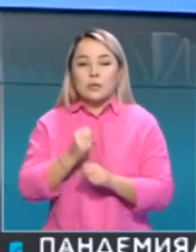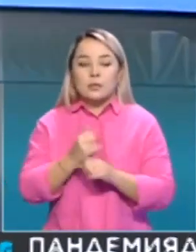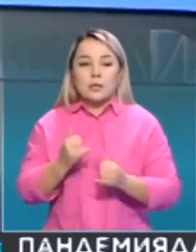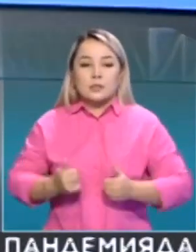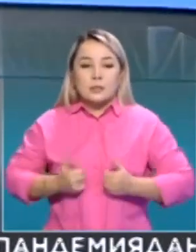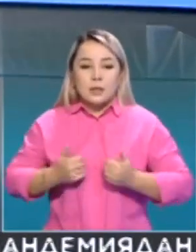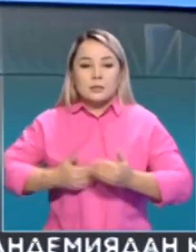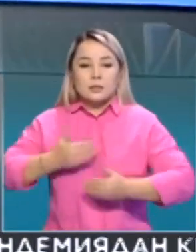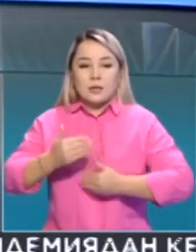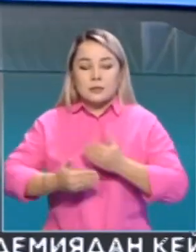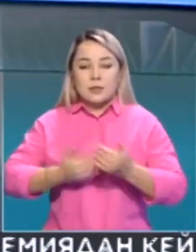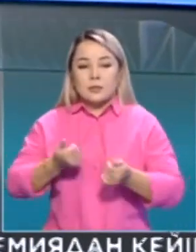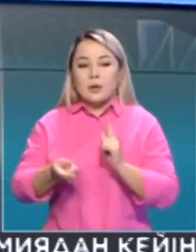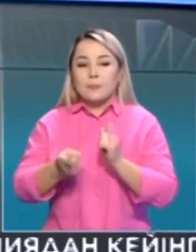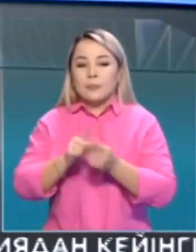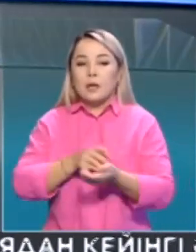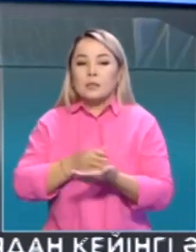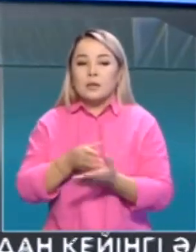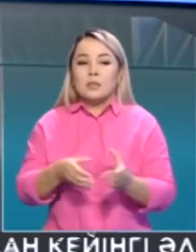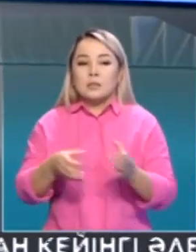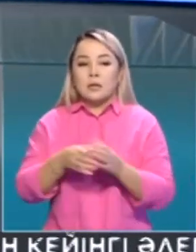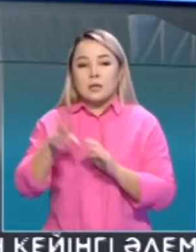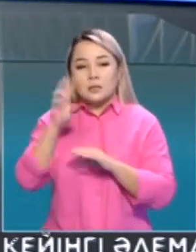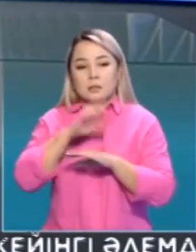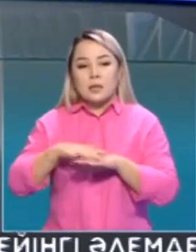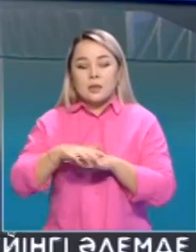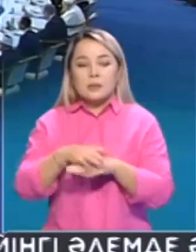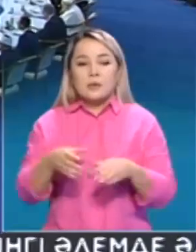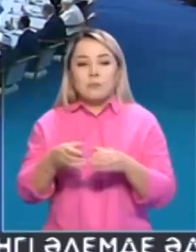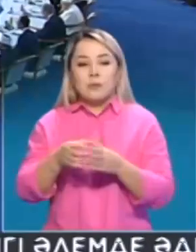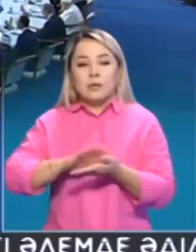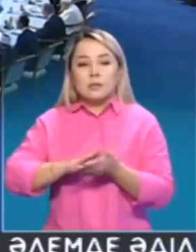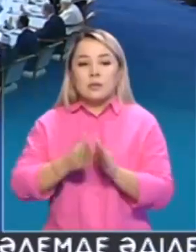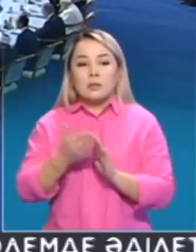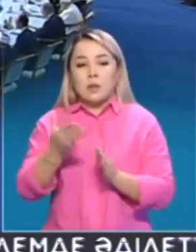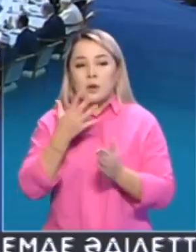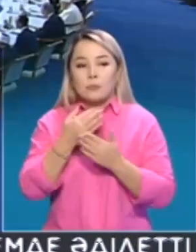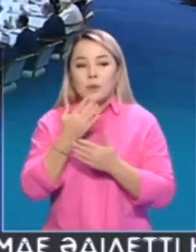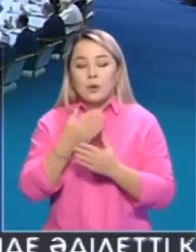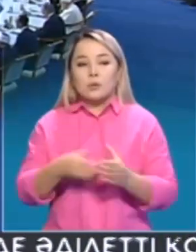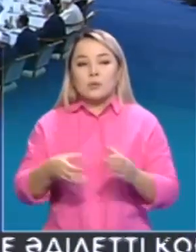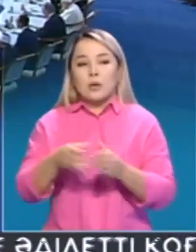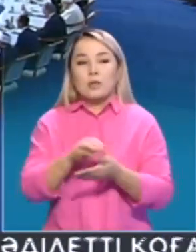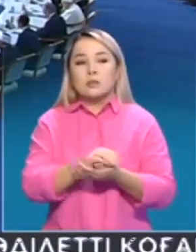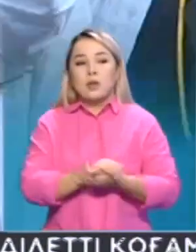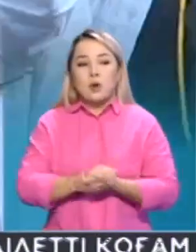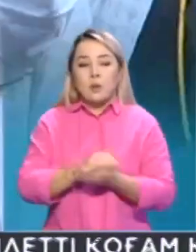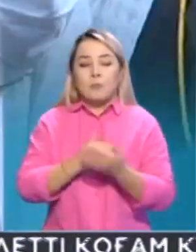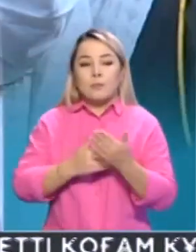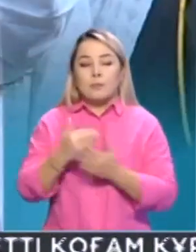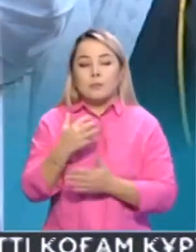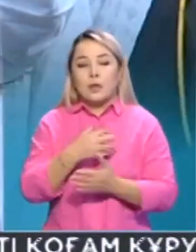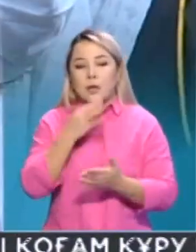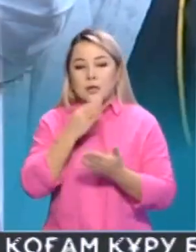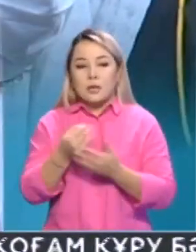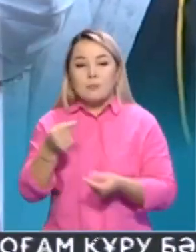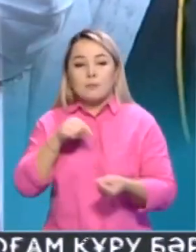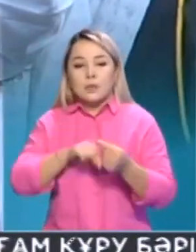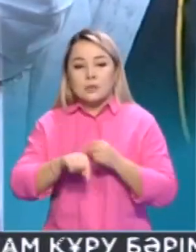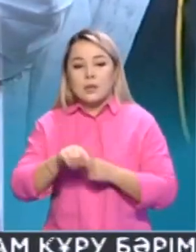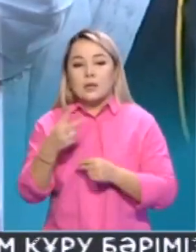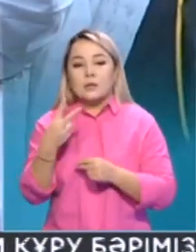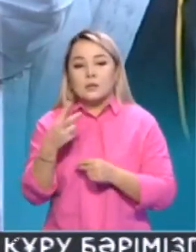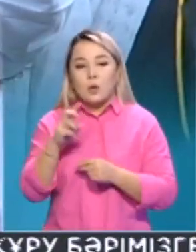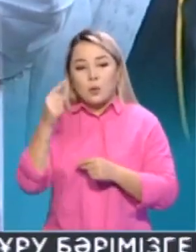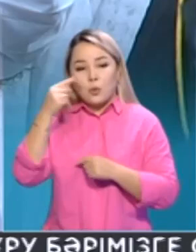отырмыз. Саяси трансформация жолында еліміздегі конфессияаралық келісім, ұлтаралық татулықтың маңызы жоғары. Бұл бір-бірімен егіз